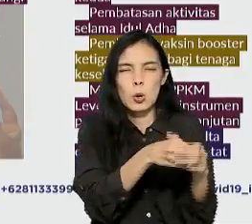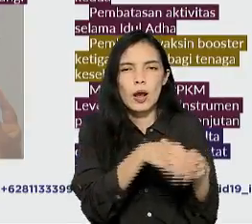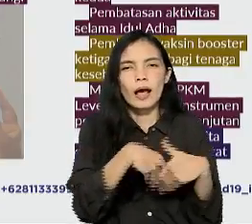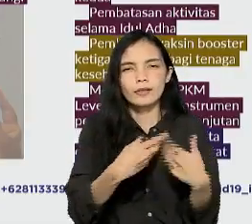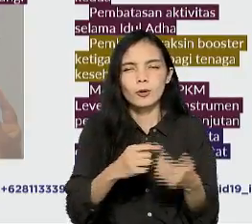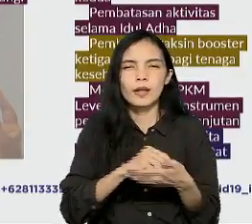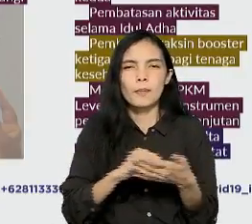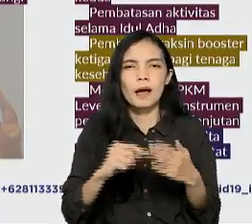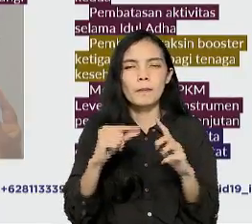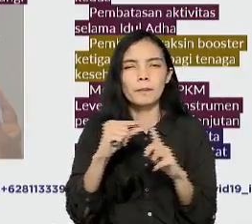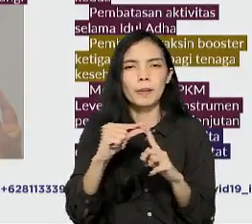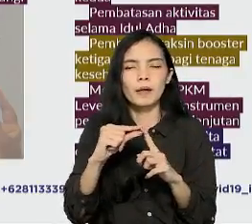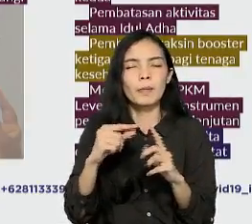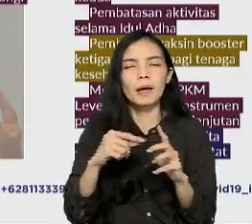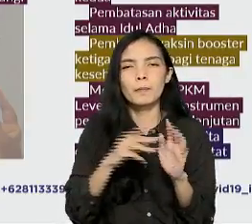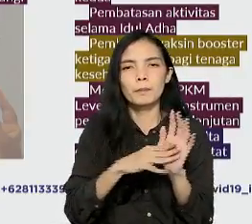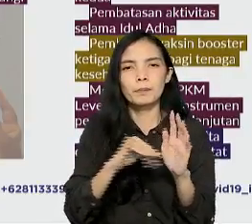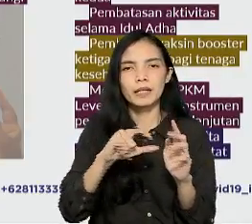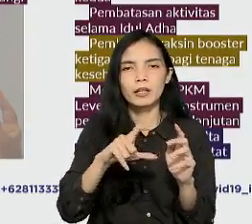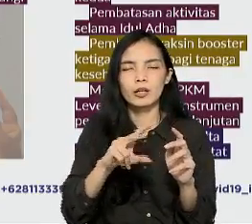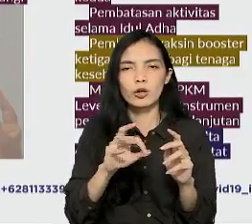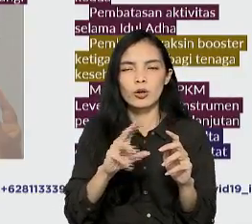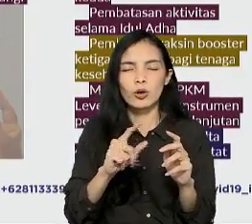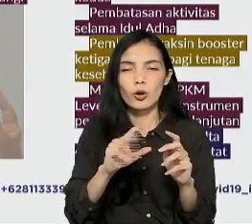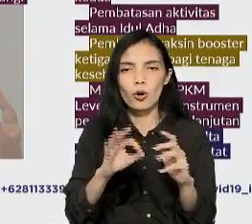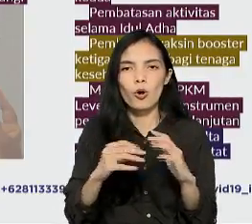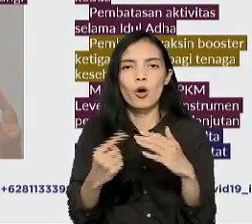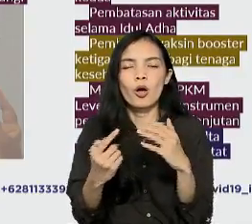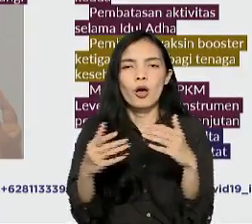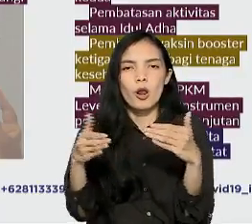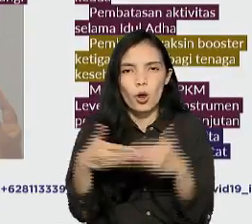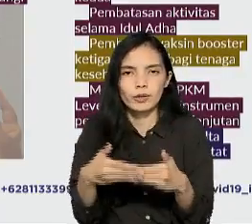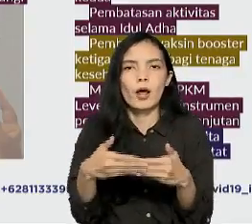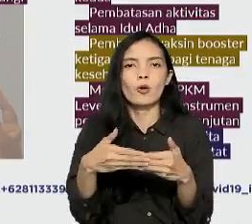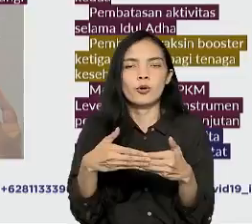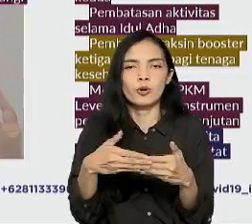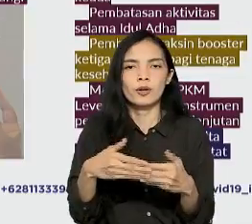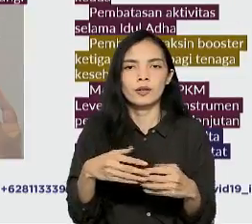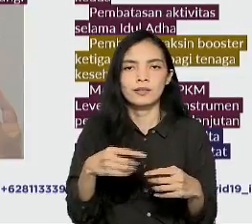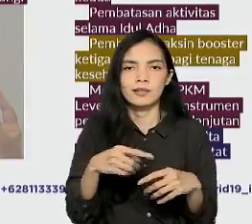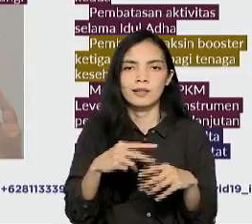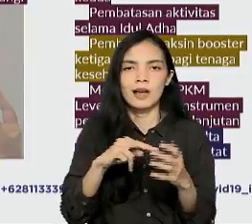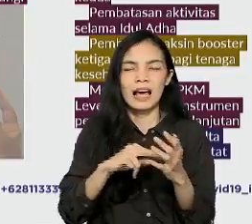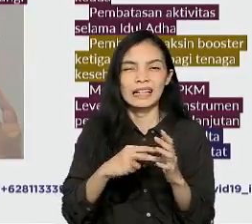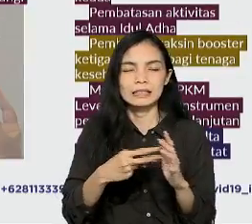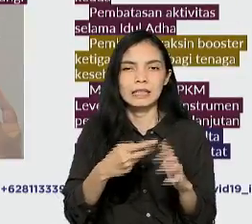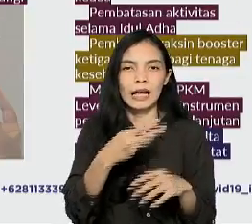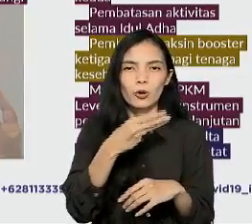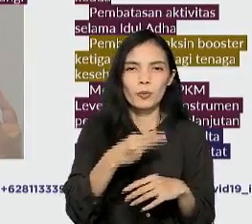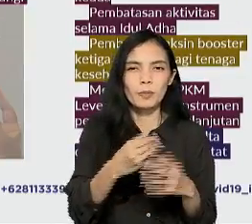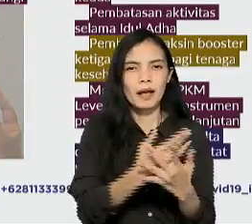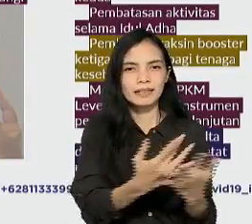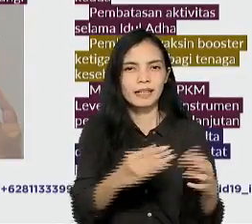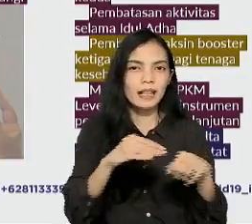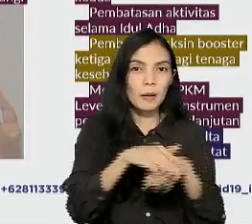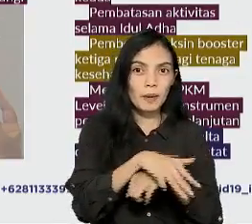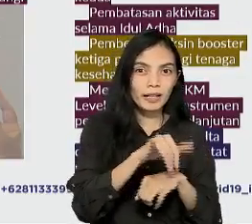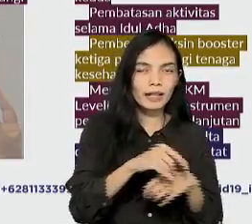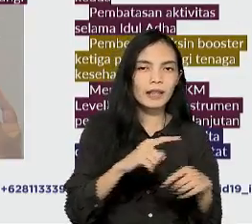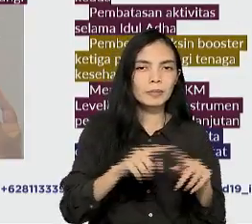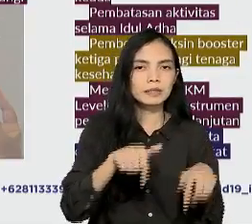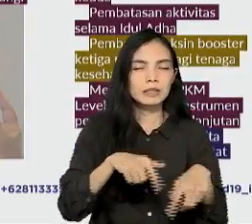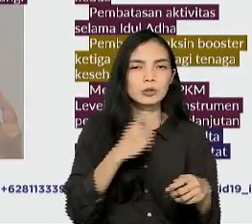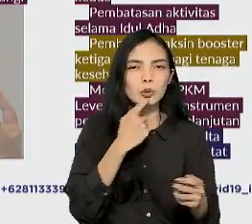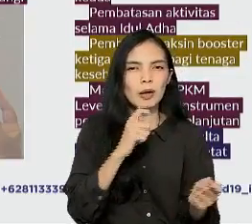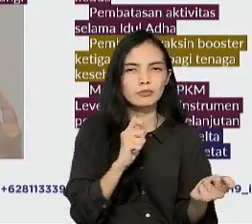Setelah kasus konsisten turun dan dibutuhkannya pemulihan ekonomi masyarakat secara cepat, di mana di tahun ini berada di